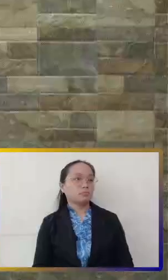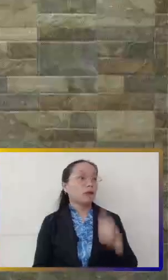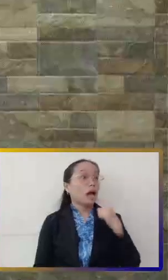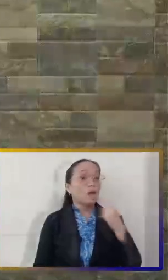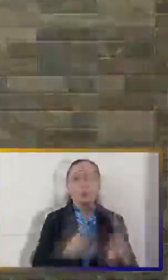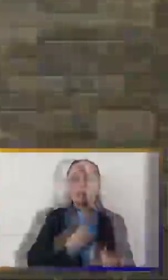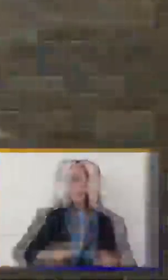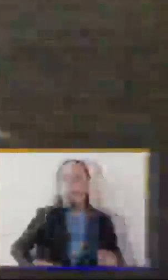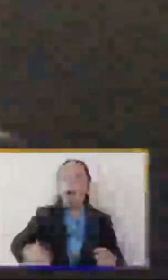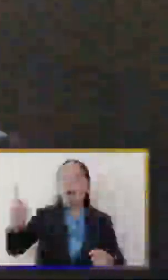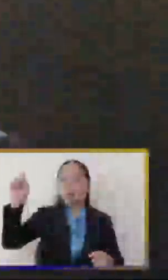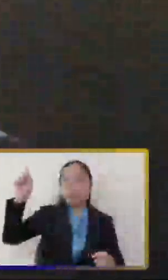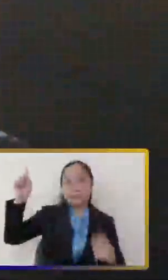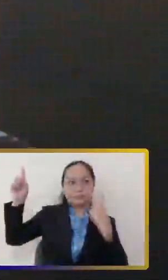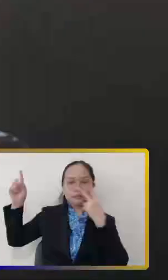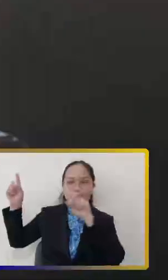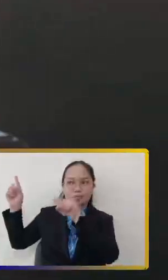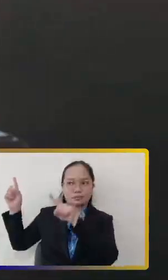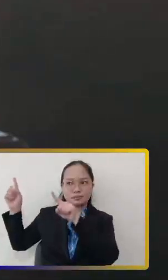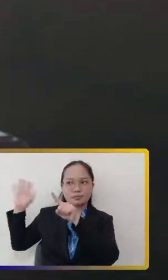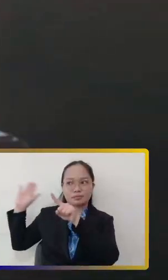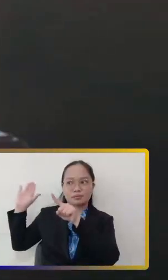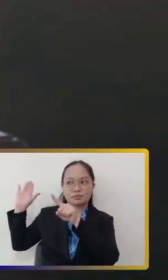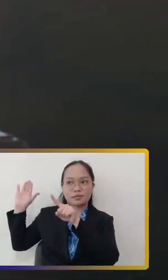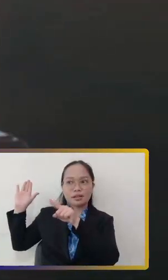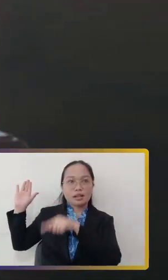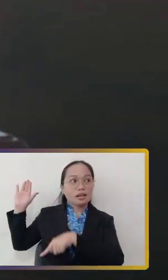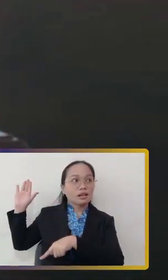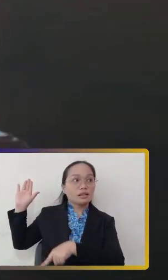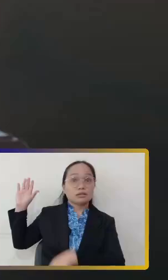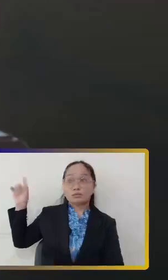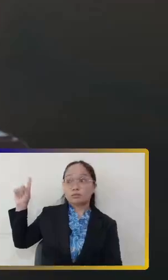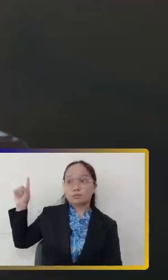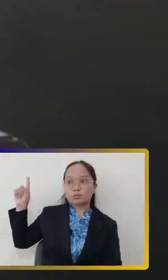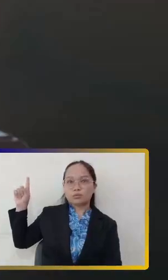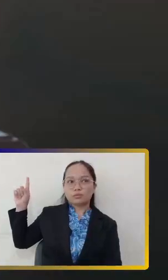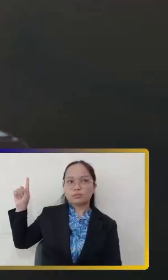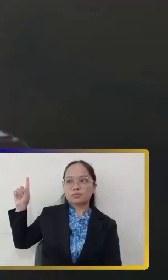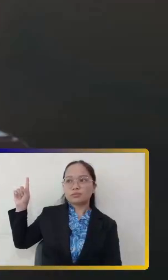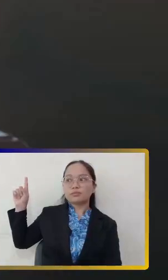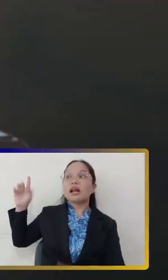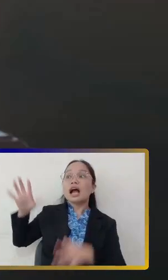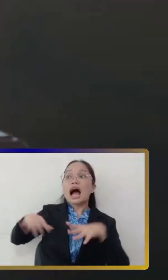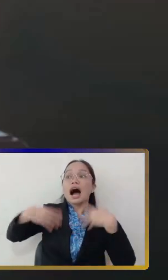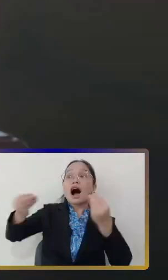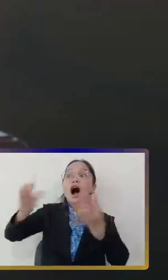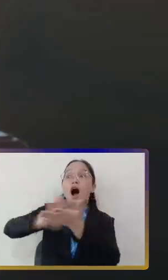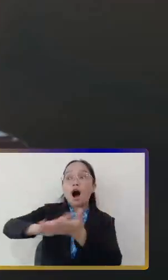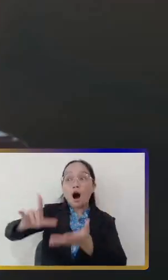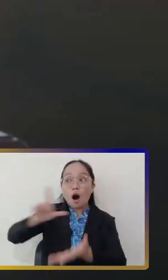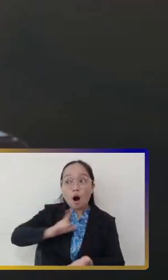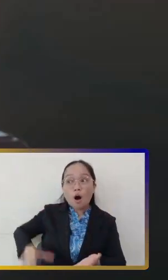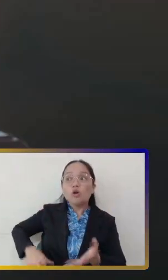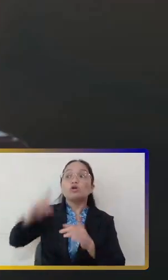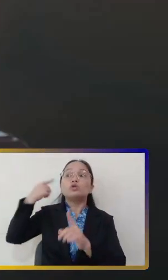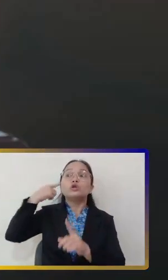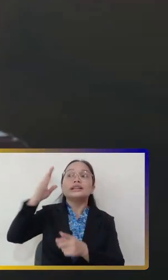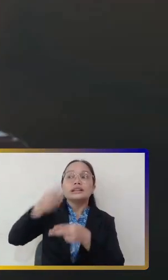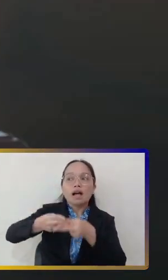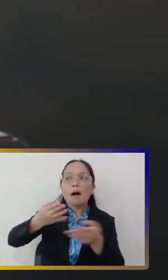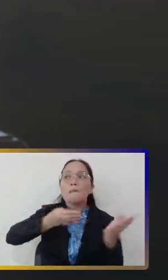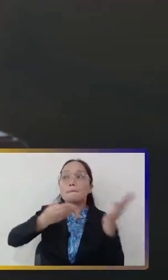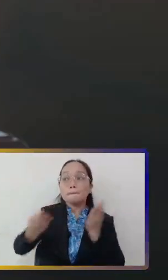Lord the glory due unto His name. Bring an offering and